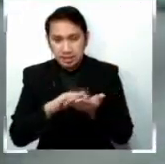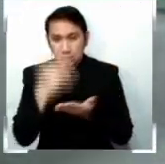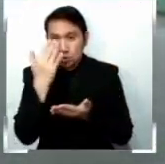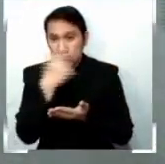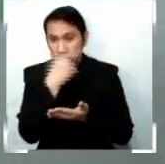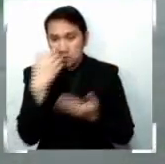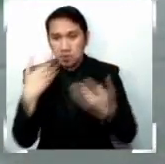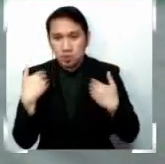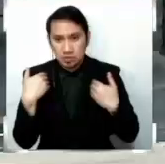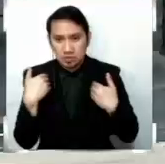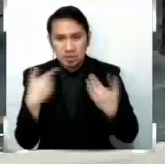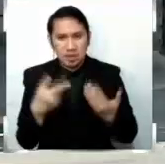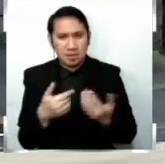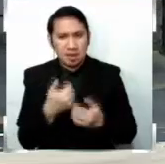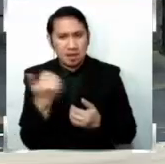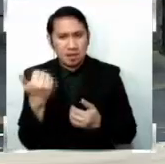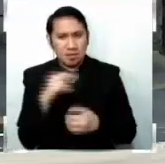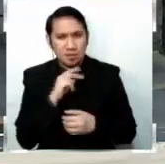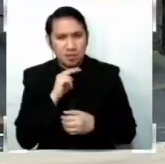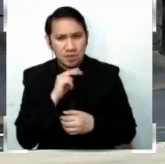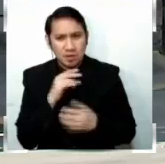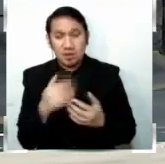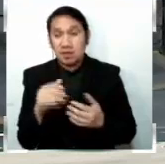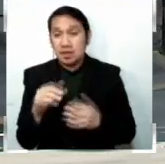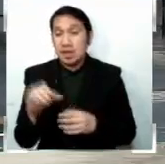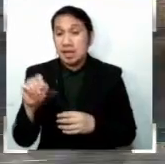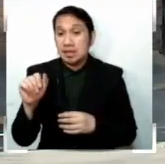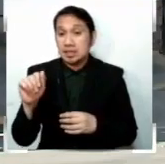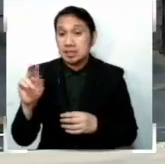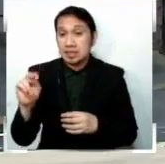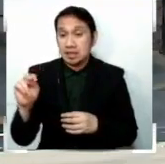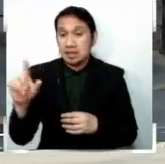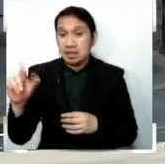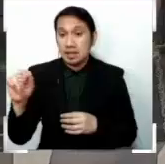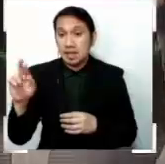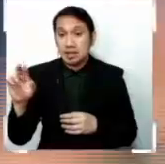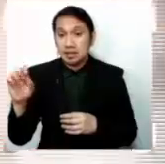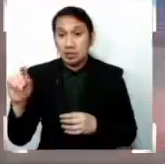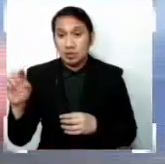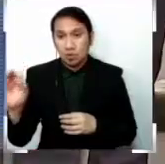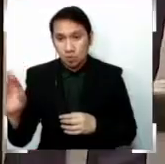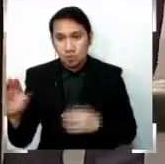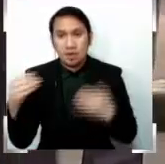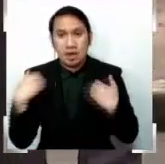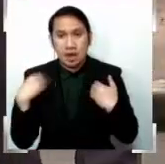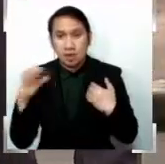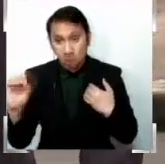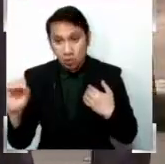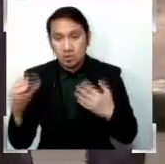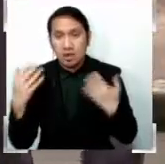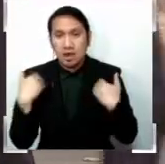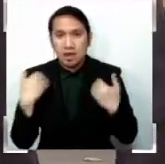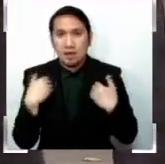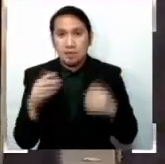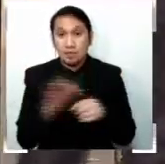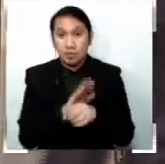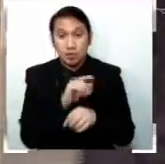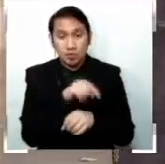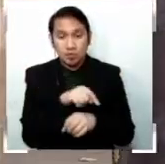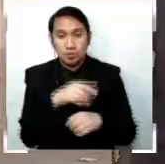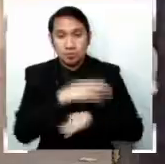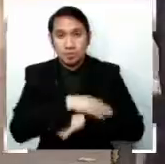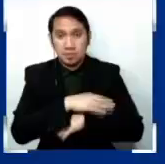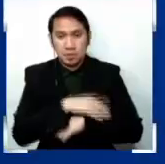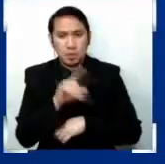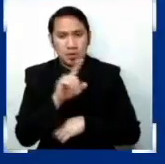ng meningococcemia. Ang San Lazaro Hospital, 80% ng puno ang COVID beds at 190% na ang kapasidad ng